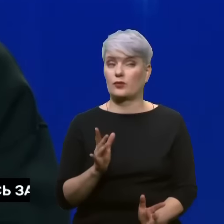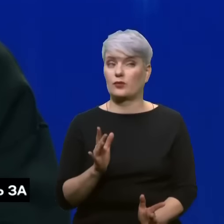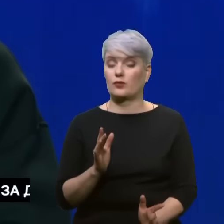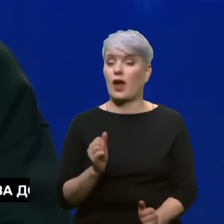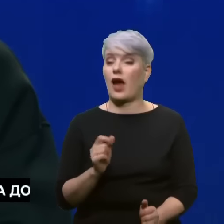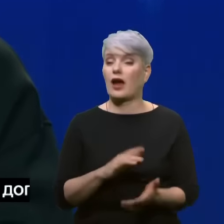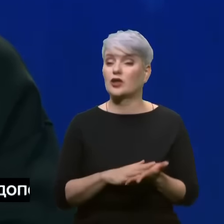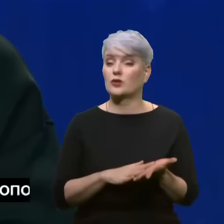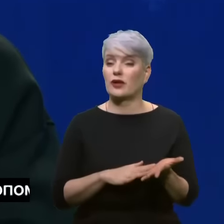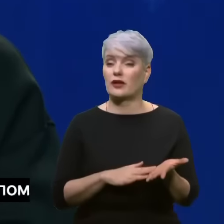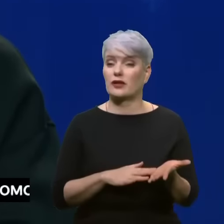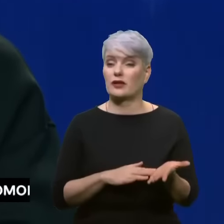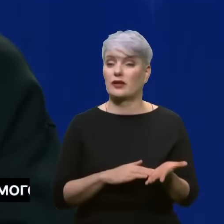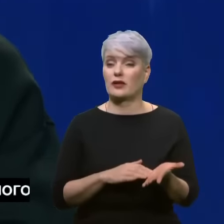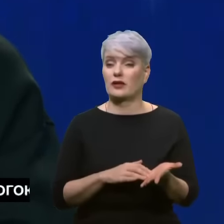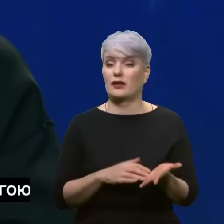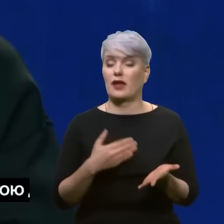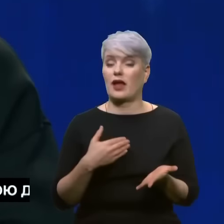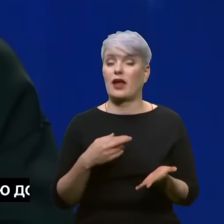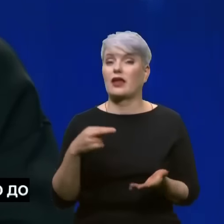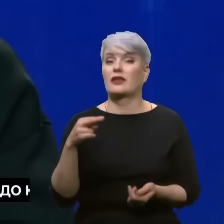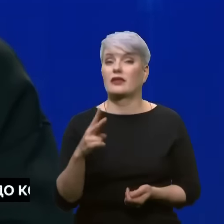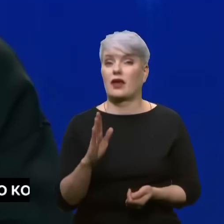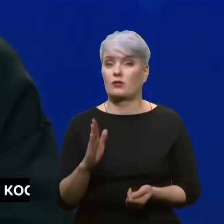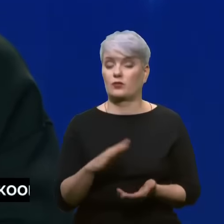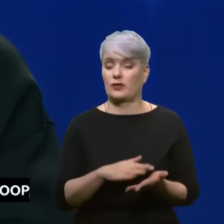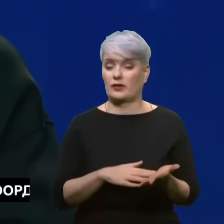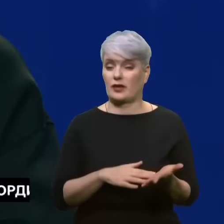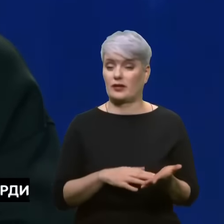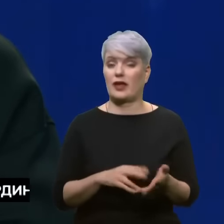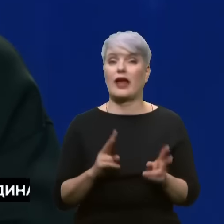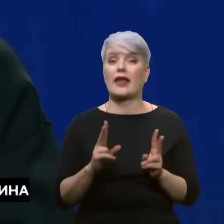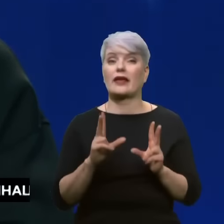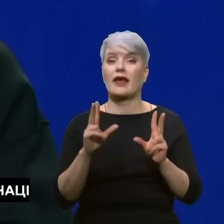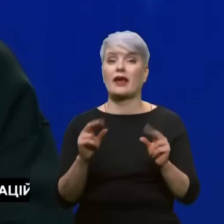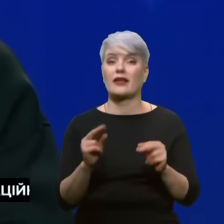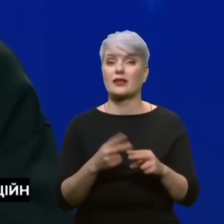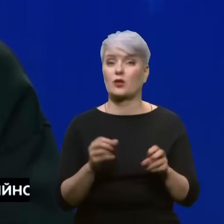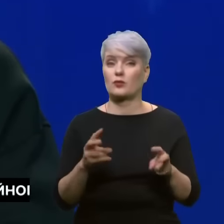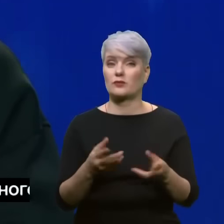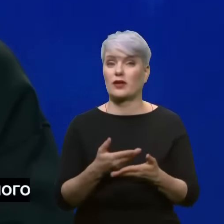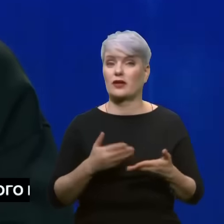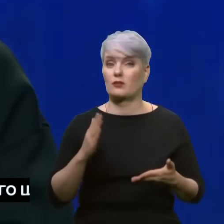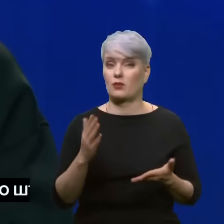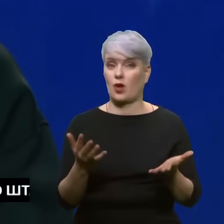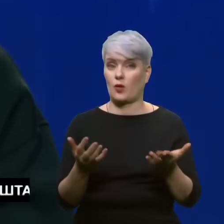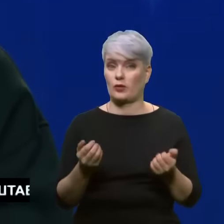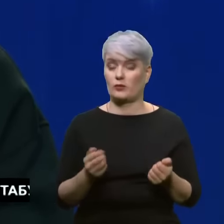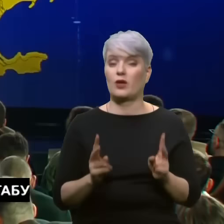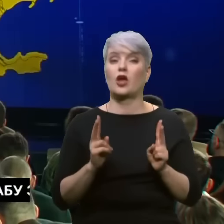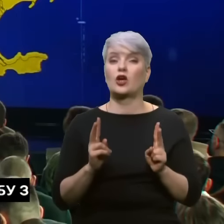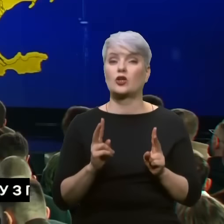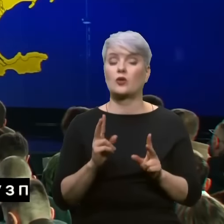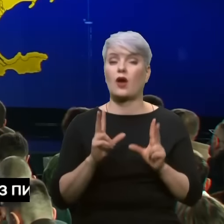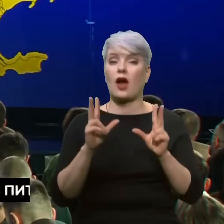а що далі? Як буде далі? Які гарантії безпеки ми отримуємо? Хто